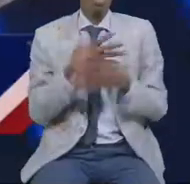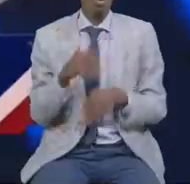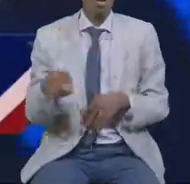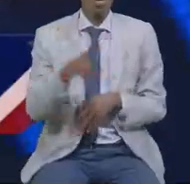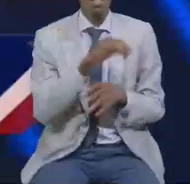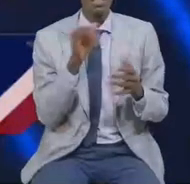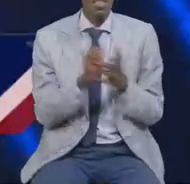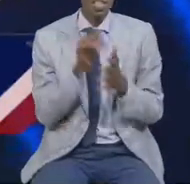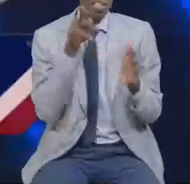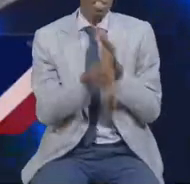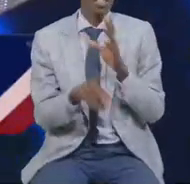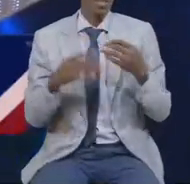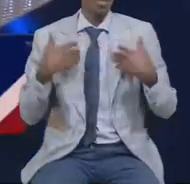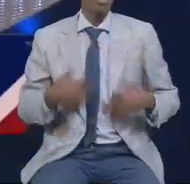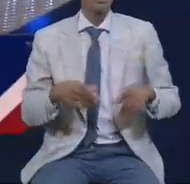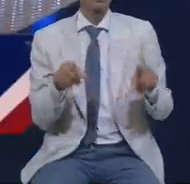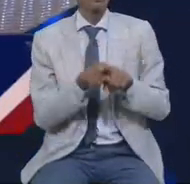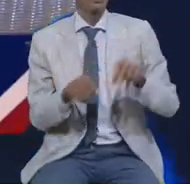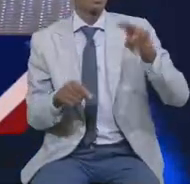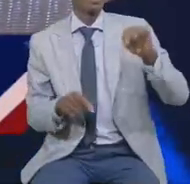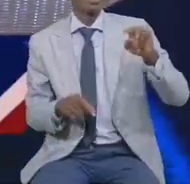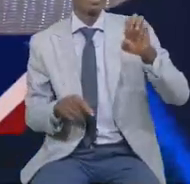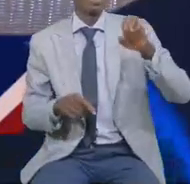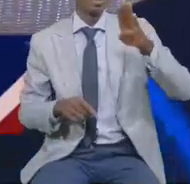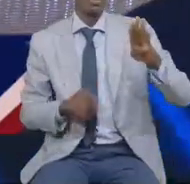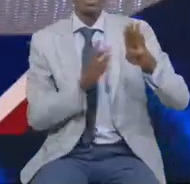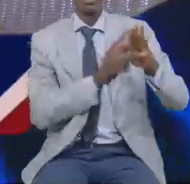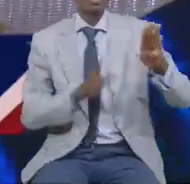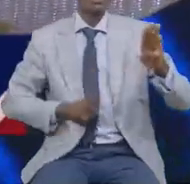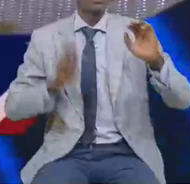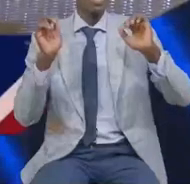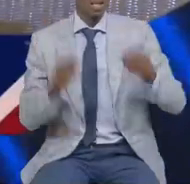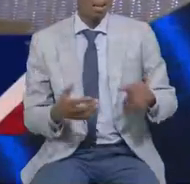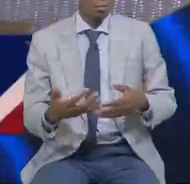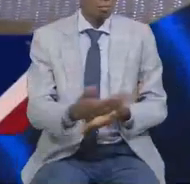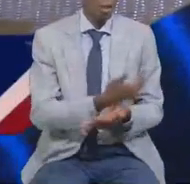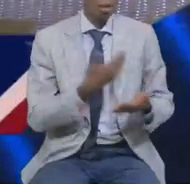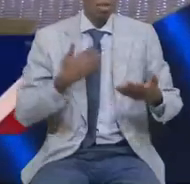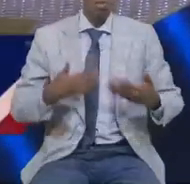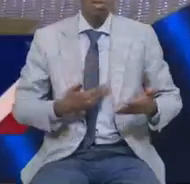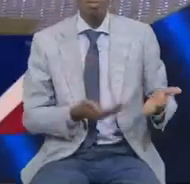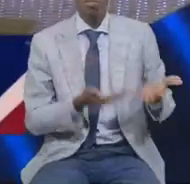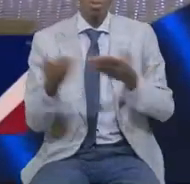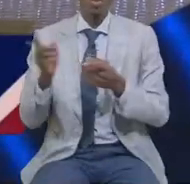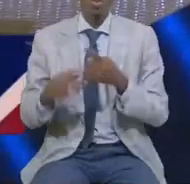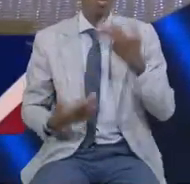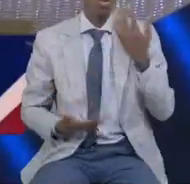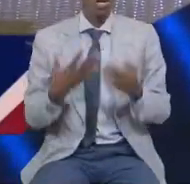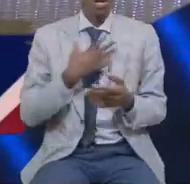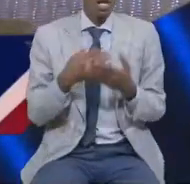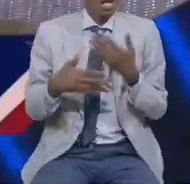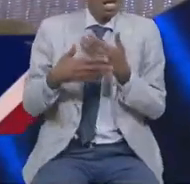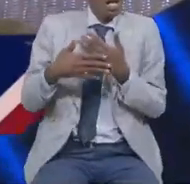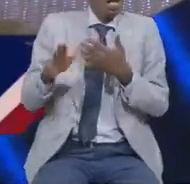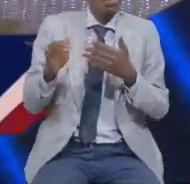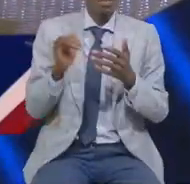tuent le corps. Comme Nebuchadnezzar, ils peuvent tuer le corps, jeter le corps dans le feu. Après cela, et qui